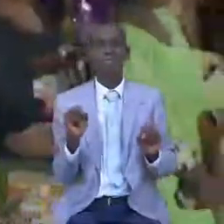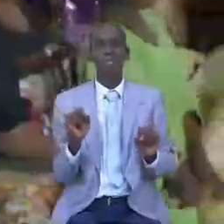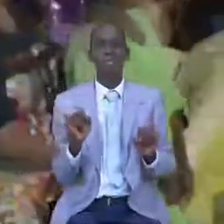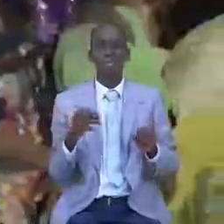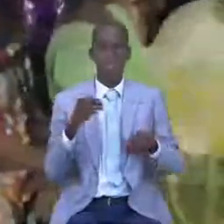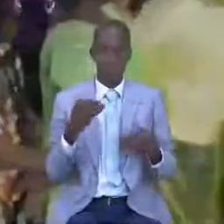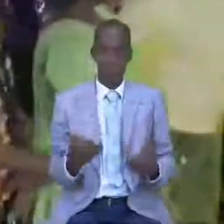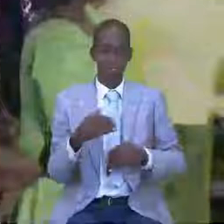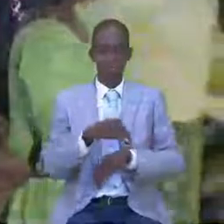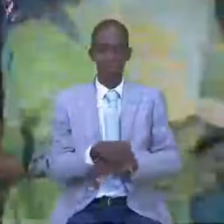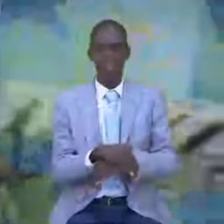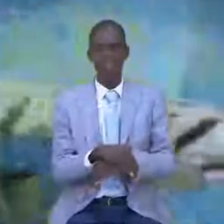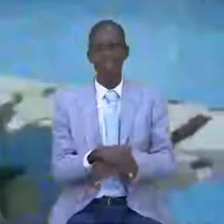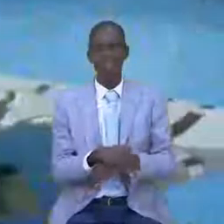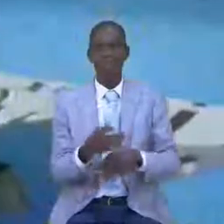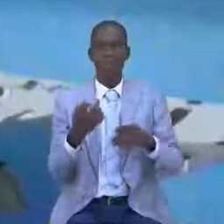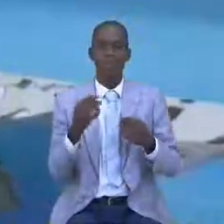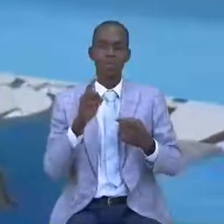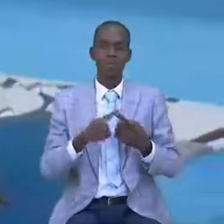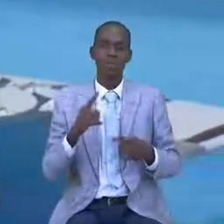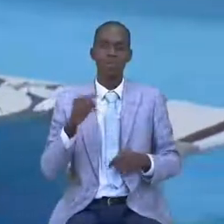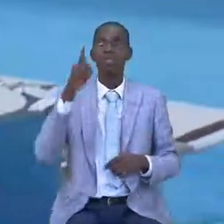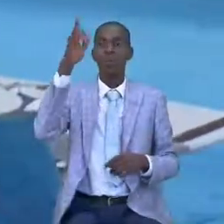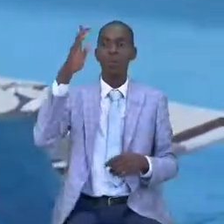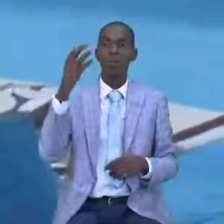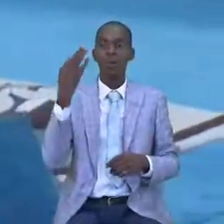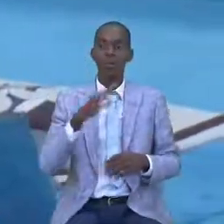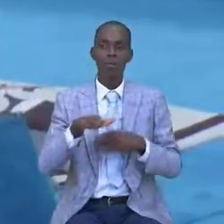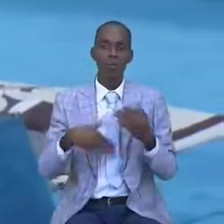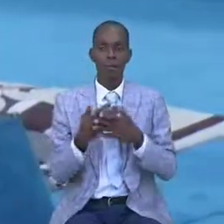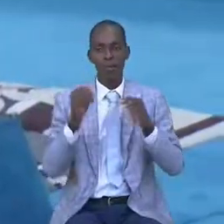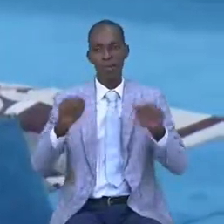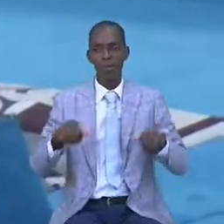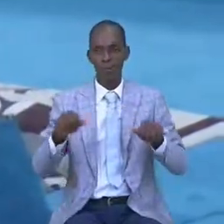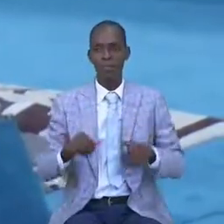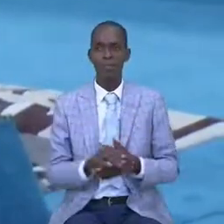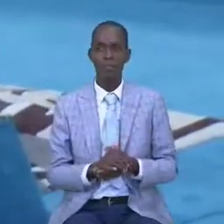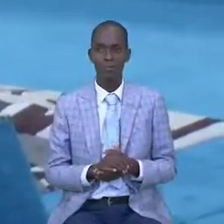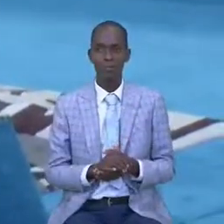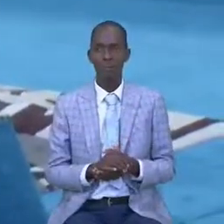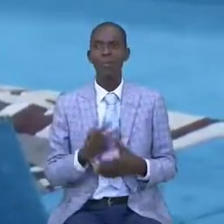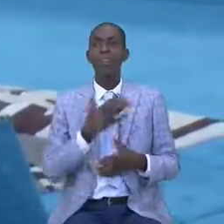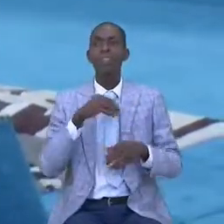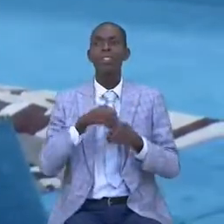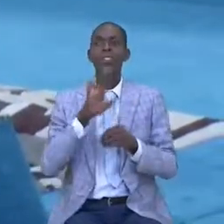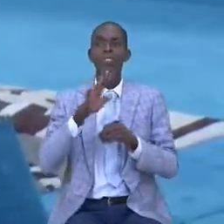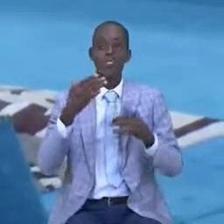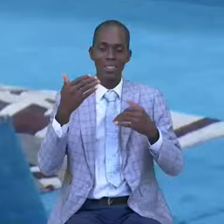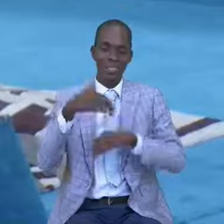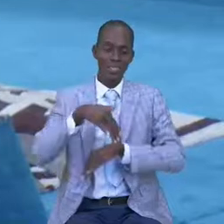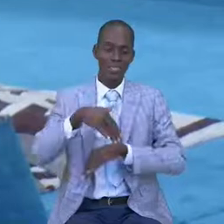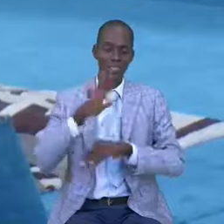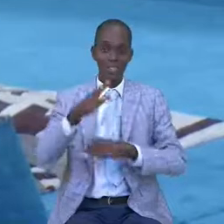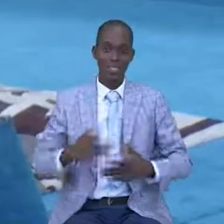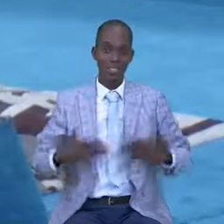la pluie de salut pour vous. Ce soir, nous venons au Dieu de